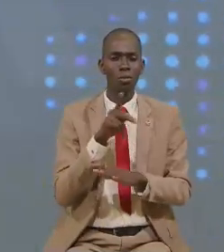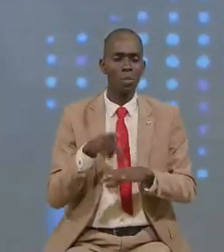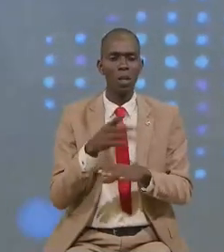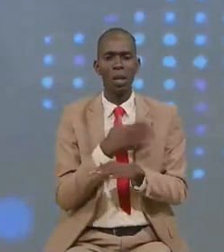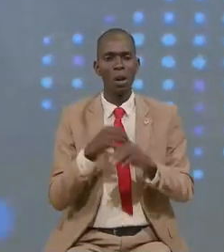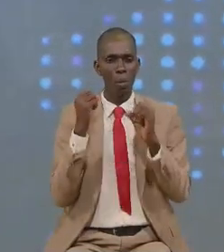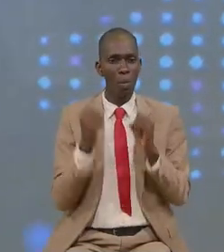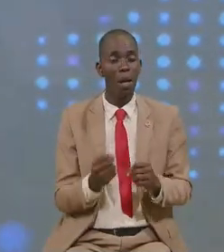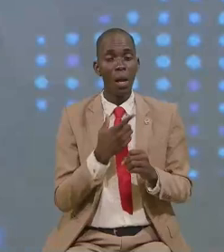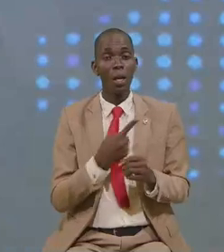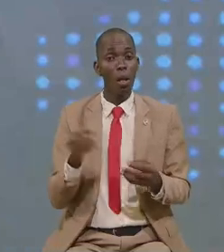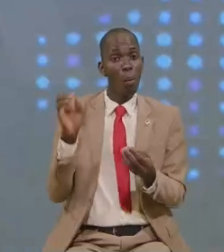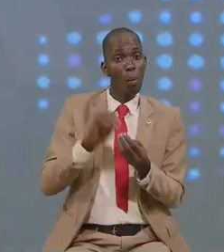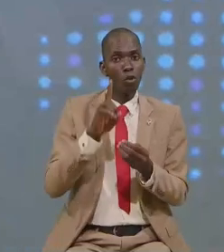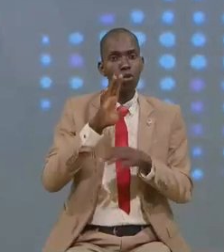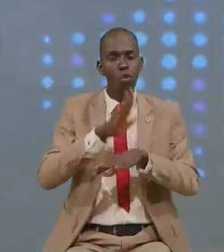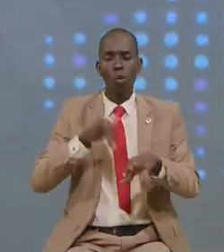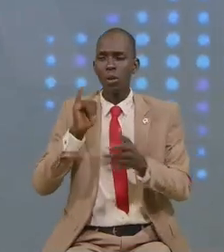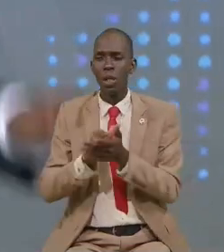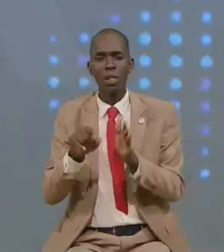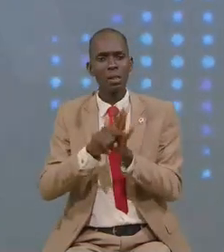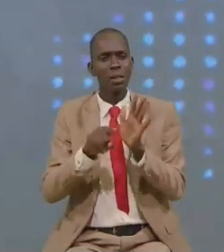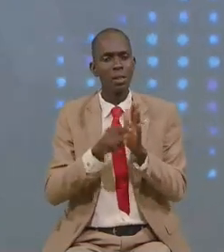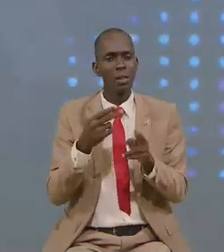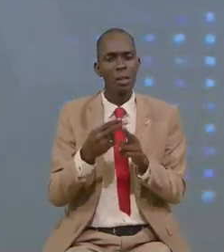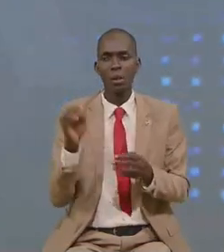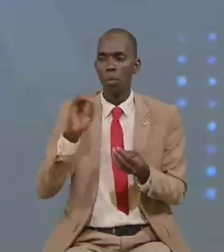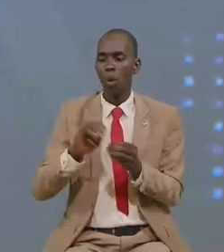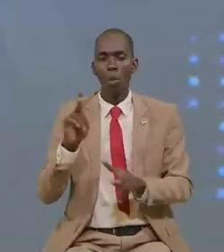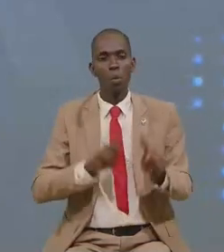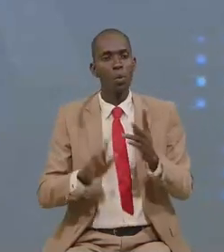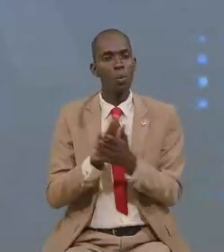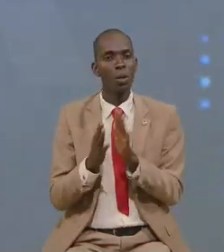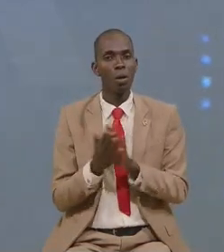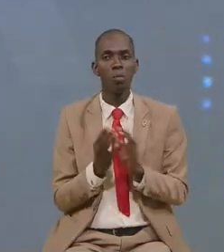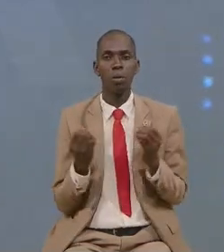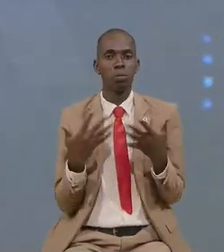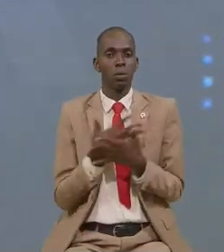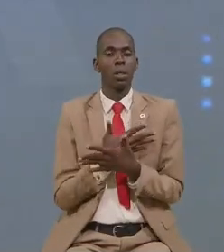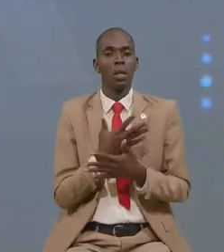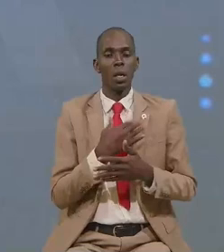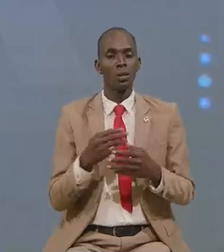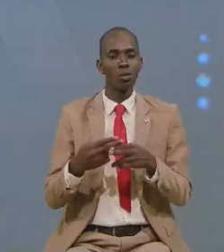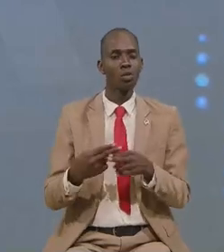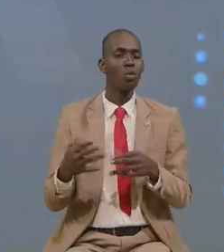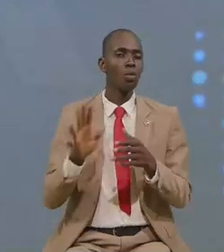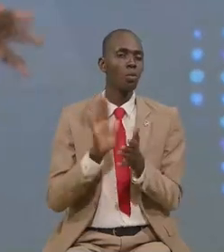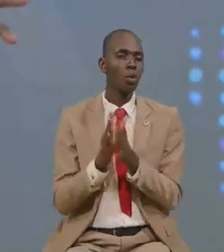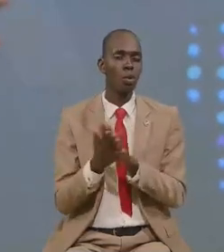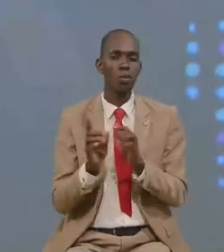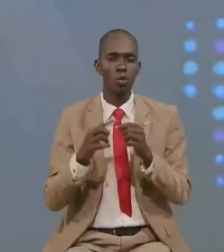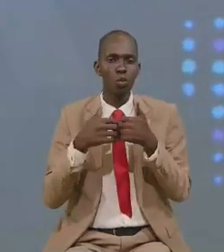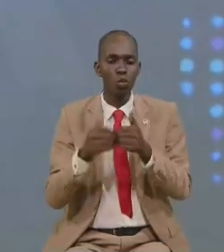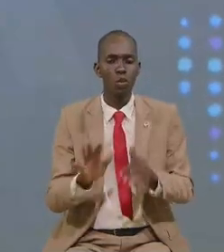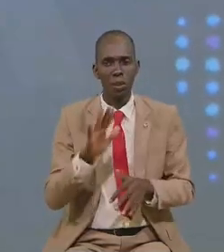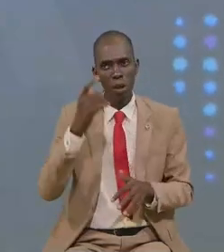dominations. Plus ils le font, plus ils ont peur. Et plus ils perdent leur sens et la